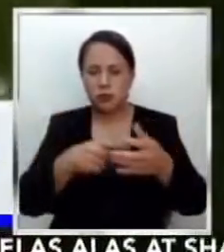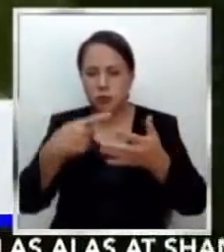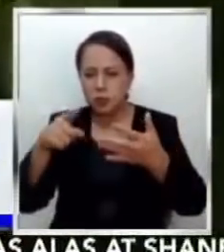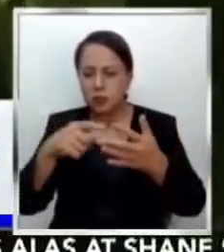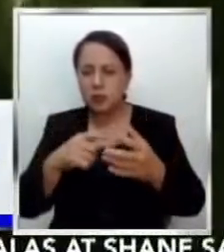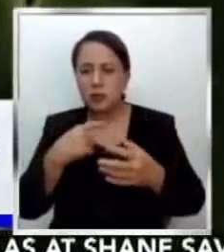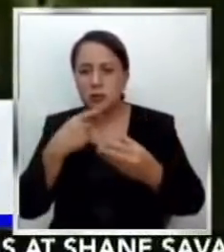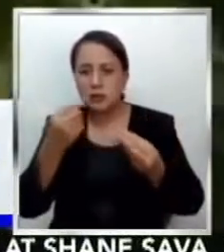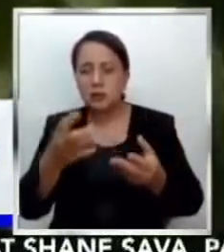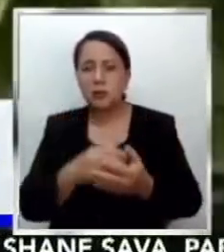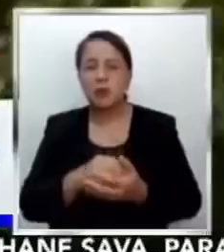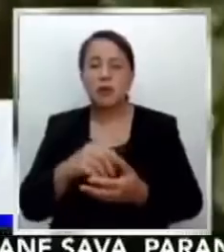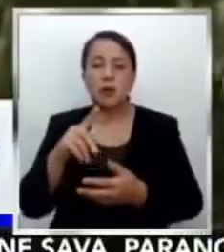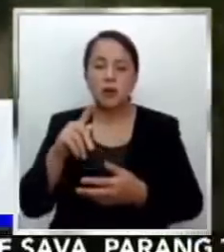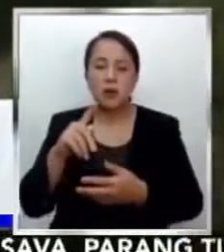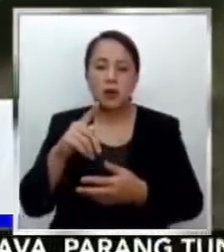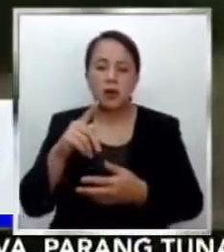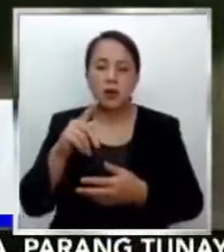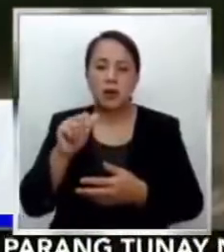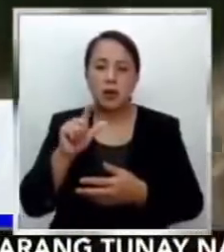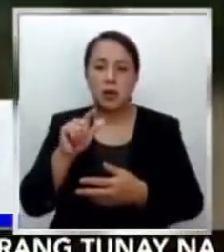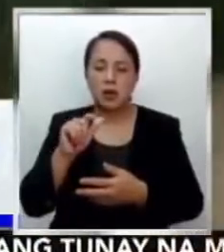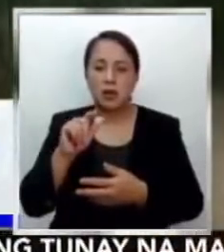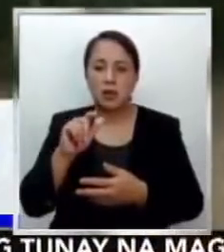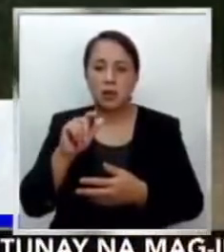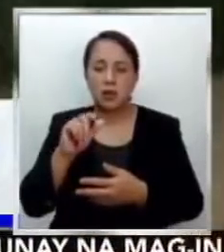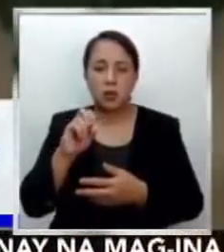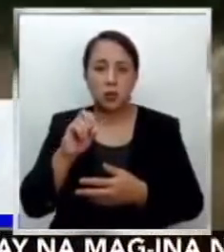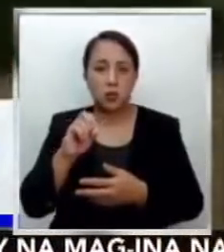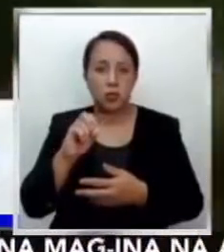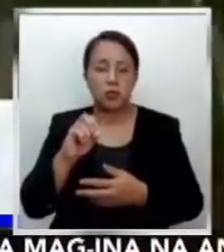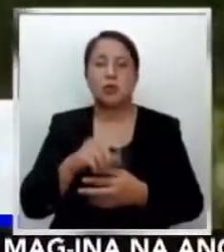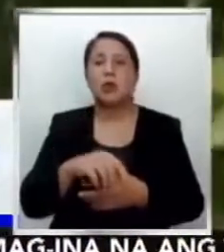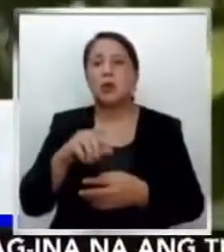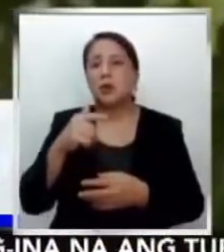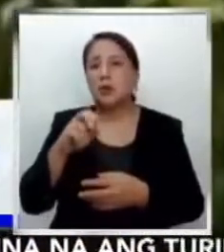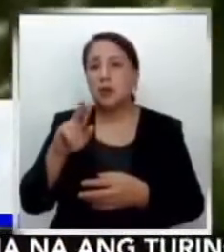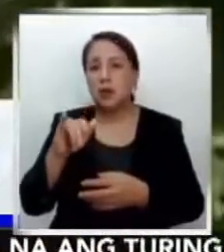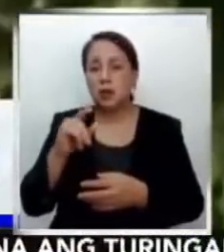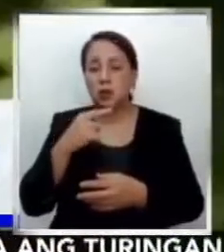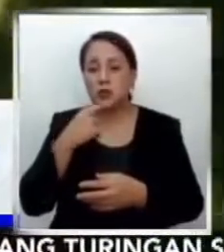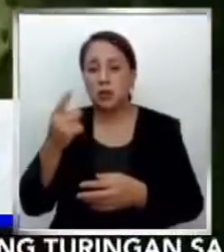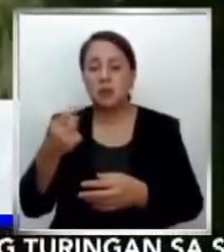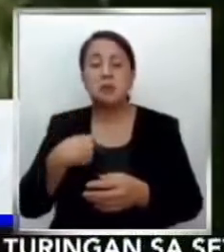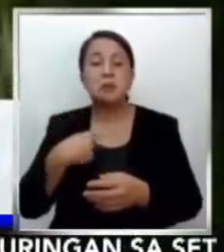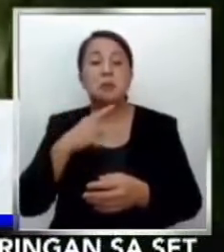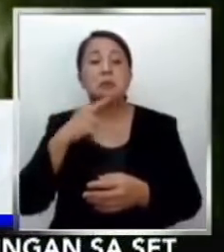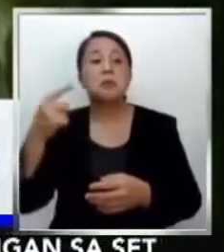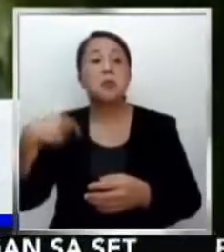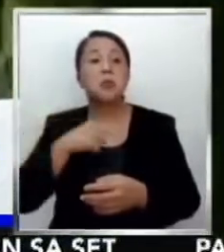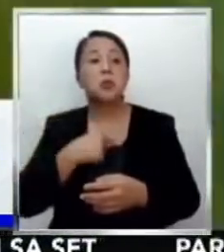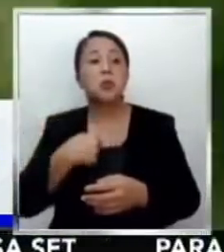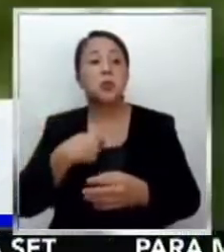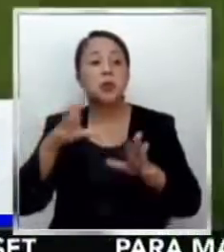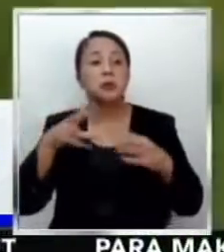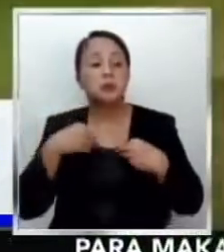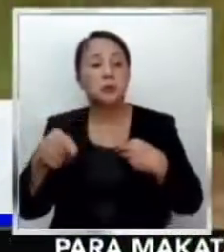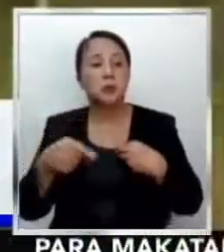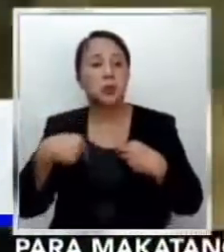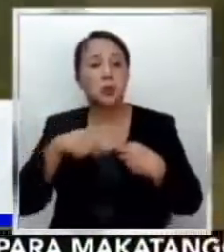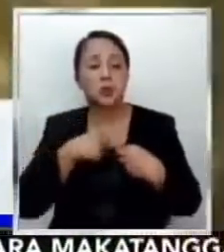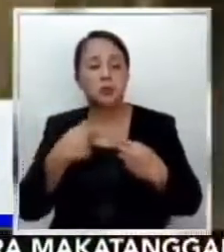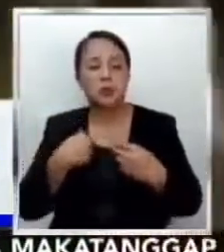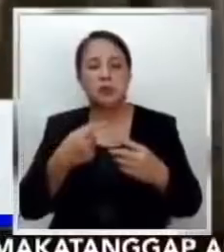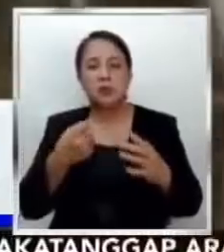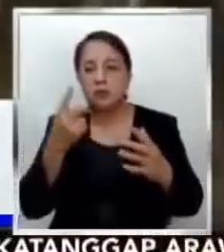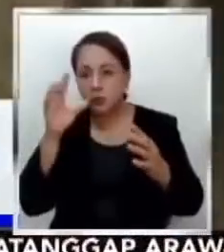Kaleon Guerrero ng guerrilla front ng CPP-NPA na inako ang insidente. Tuloy naman ang hot pursuit operation laban sa mga tumakas na